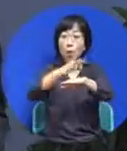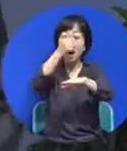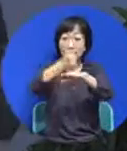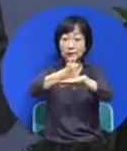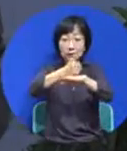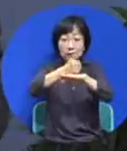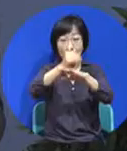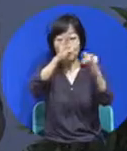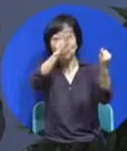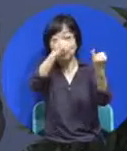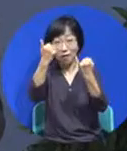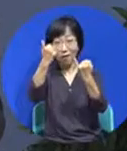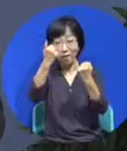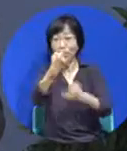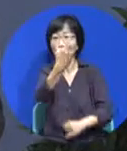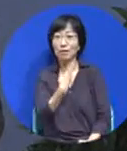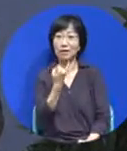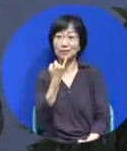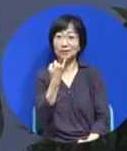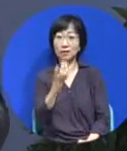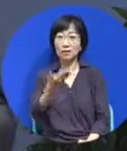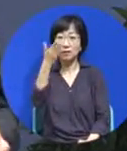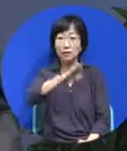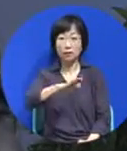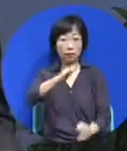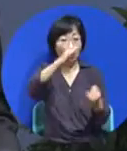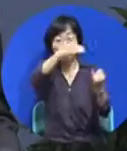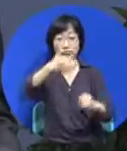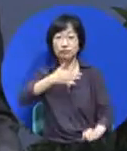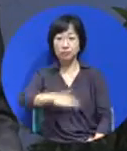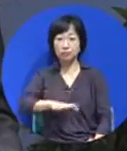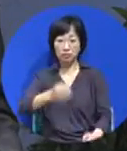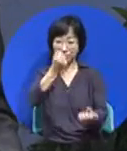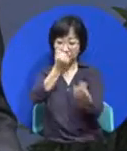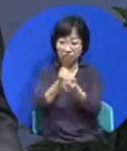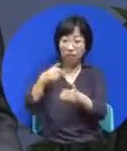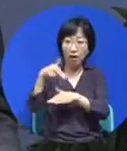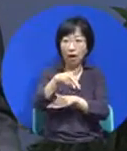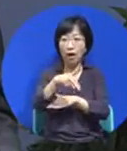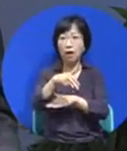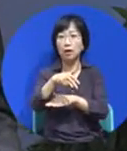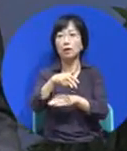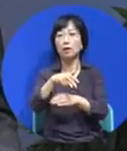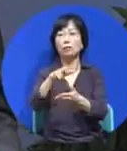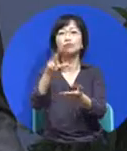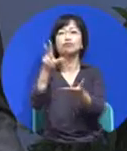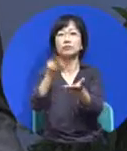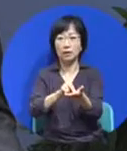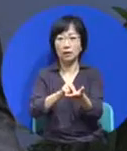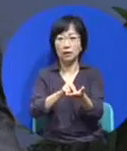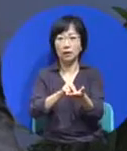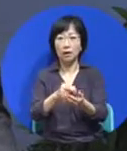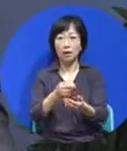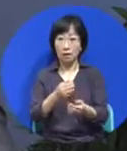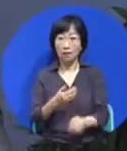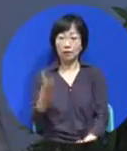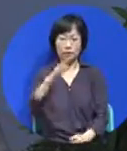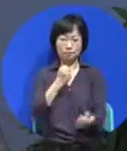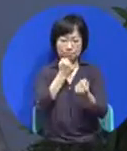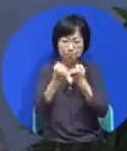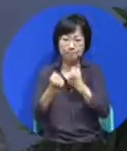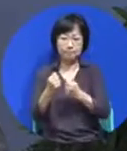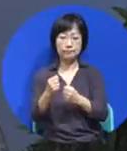때문에 법에 금해져 있다. According to the law, you cannot just go into the king's chambers without being invited, but she still did it. 그런데 왕을 만나러 갔습니다. She went to